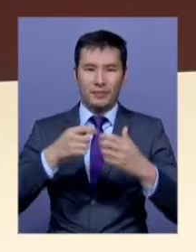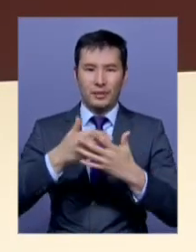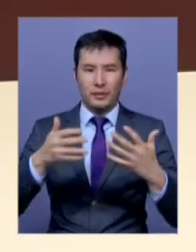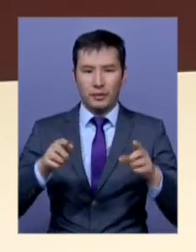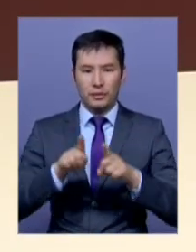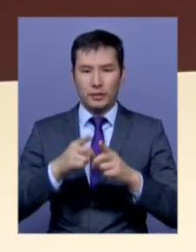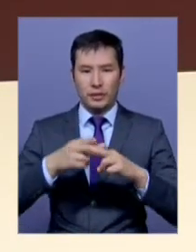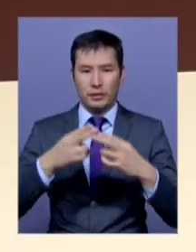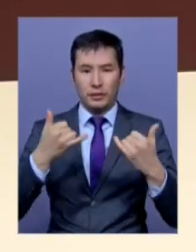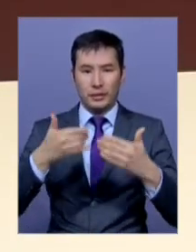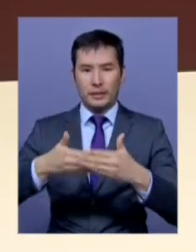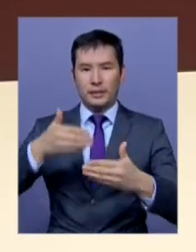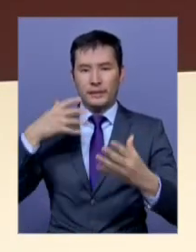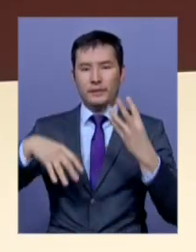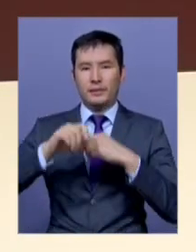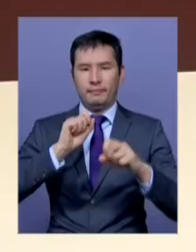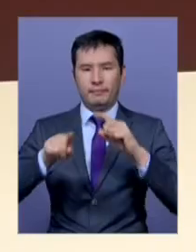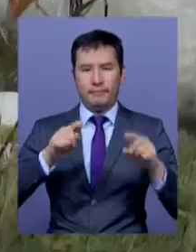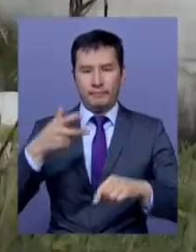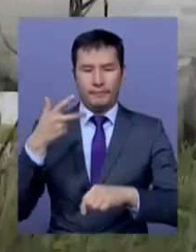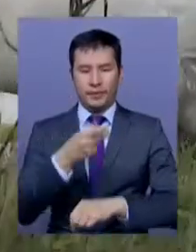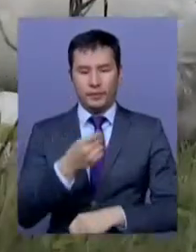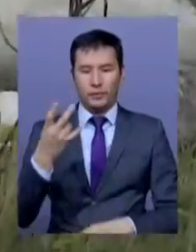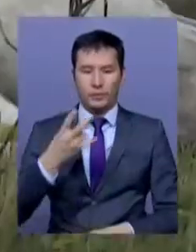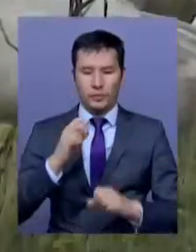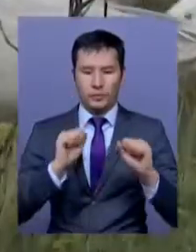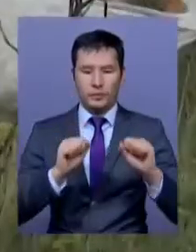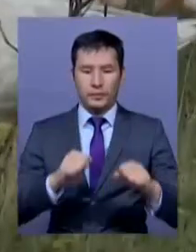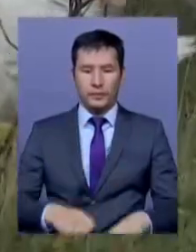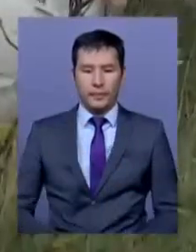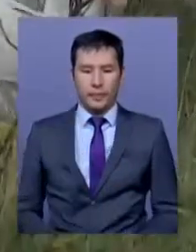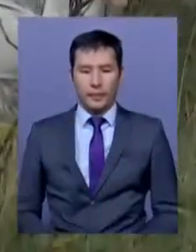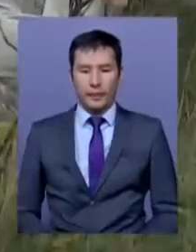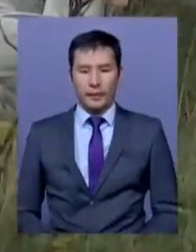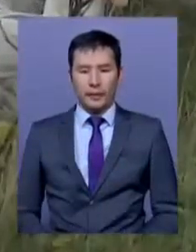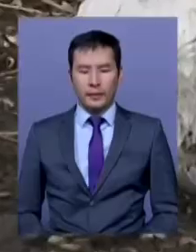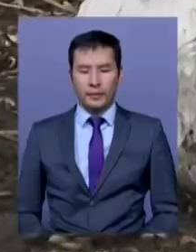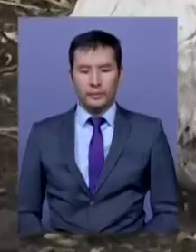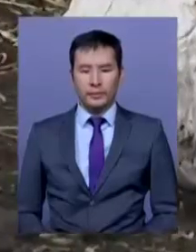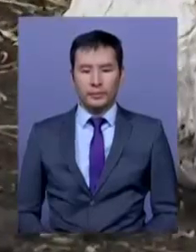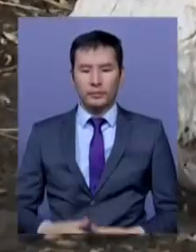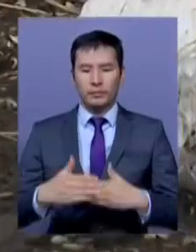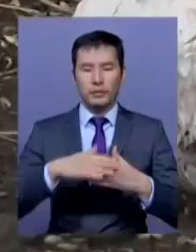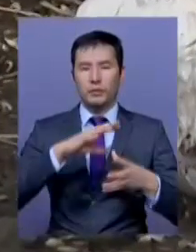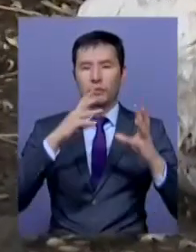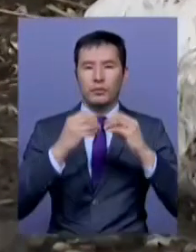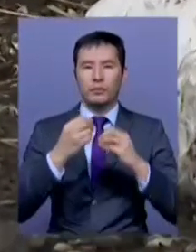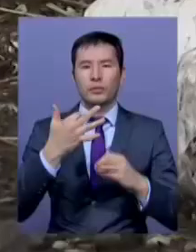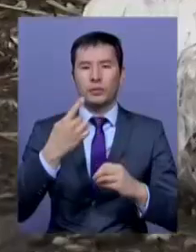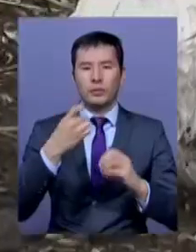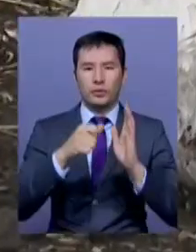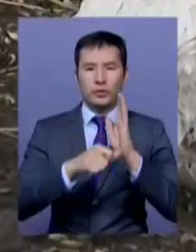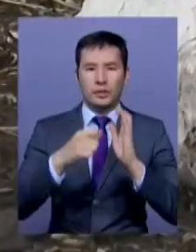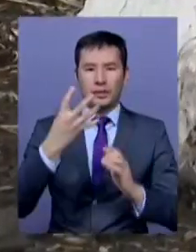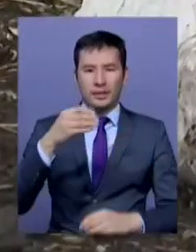егуге беруге сұраймыз. Жалпы өңірдегі меншіктің барлық санаттарында 164175 құс